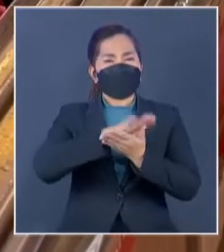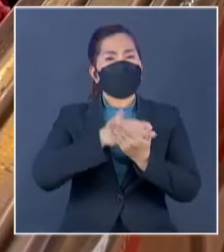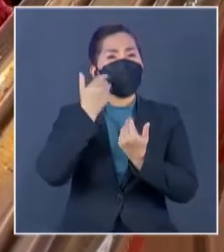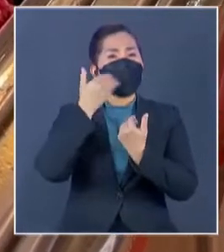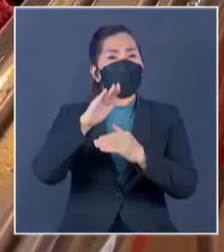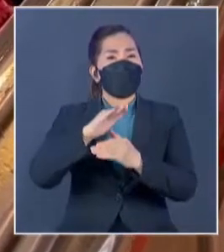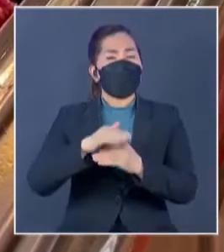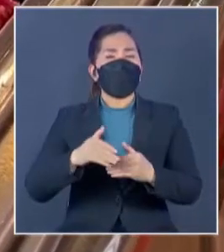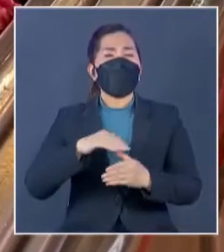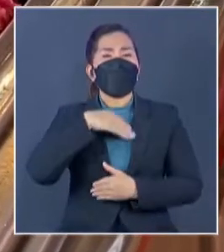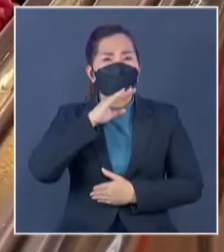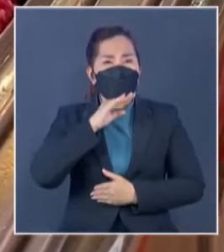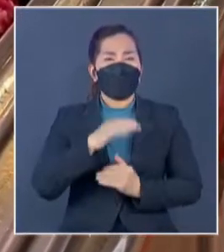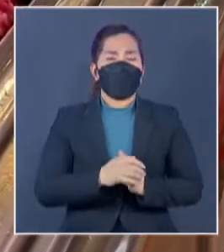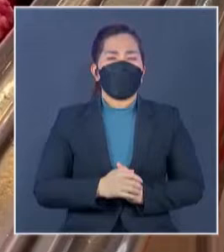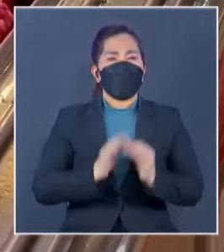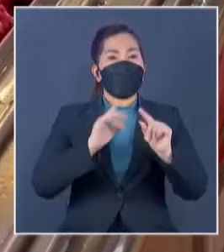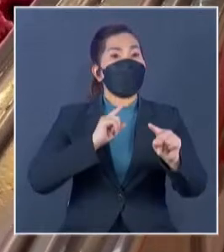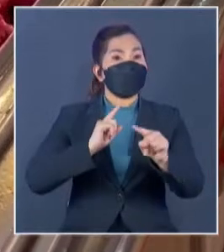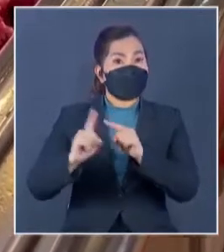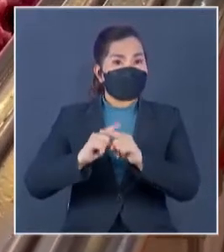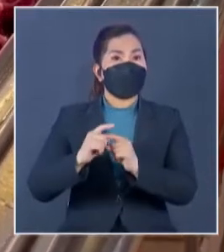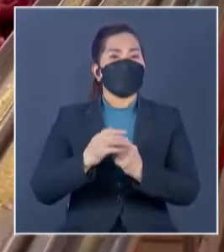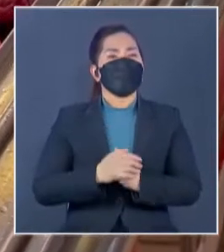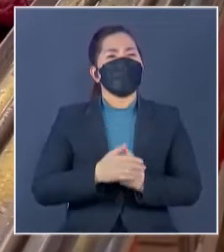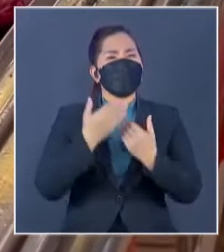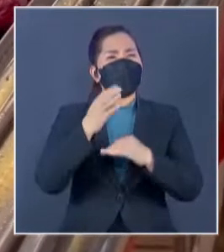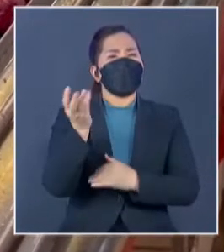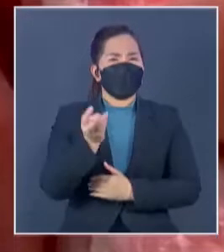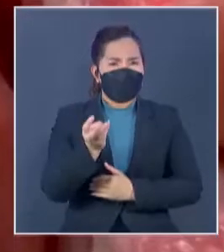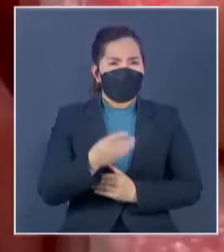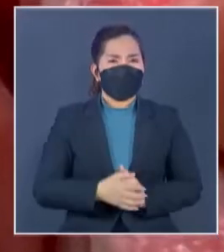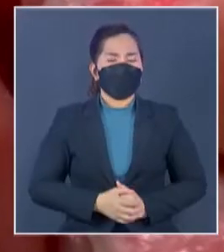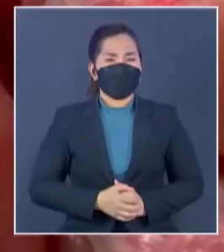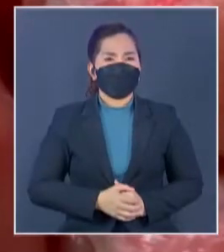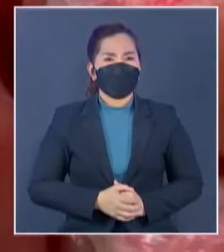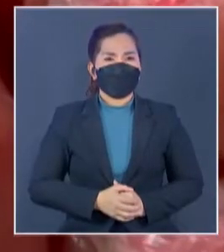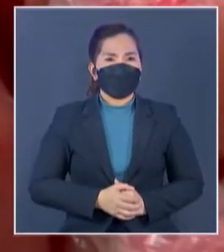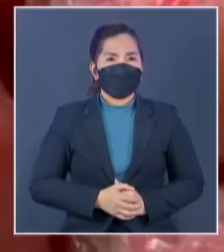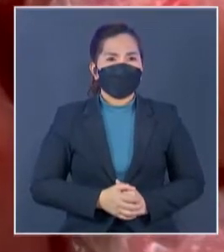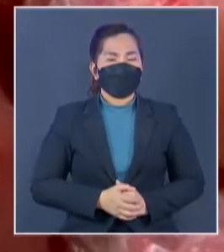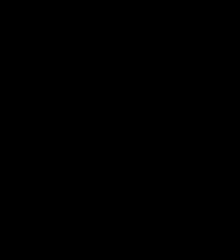รมีชีวิตสุกรแช่เย็นแช่แข็งแล้วก็แปรรูปในสัดส่วนที่น้อยอยู่แล้วค่ะ